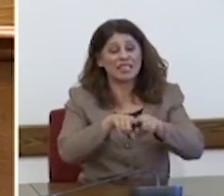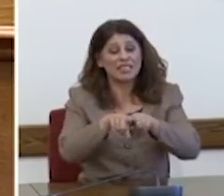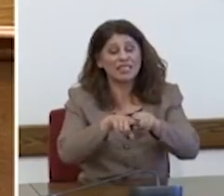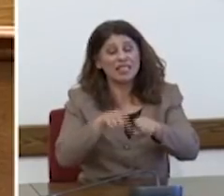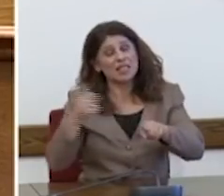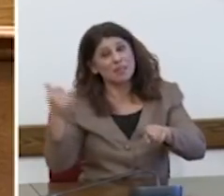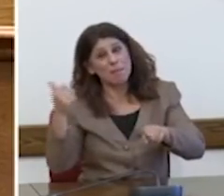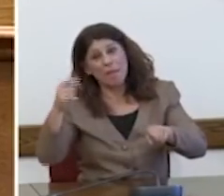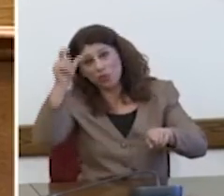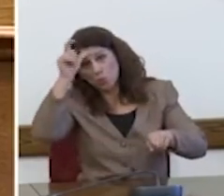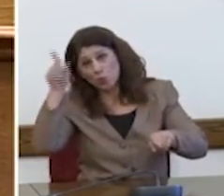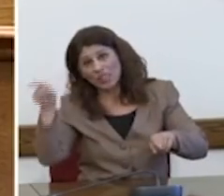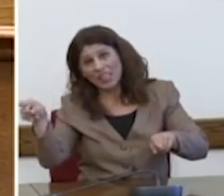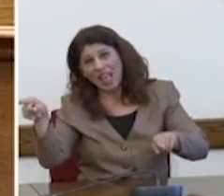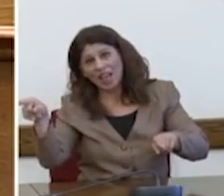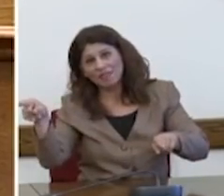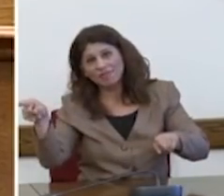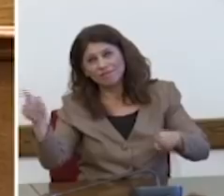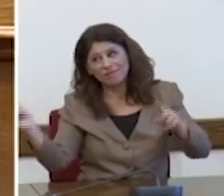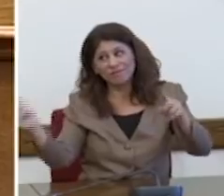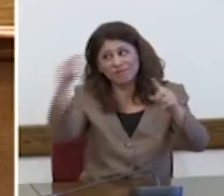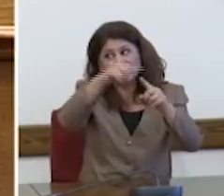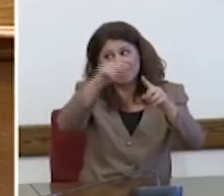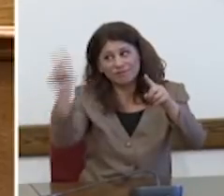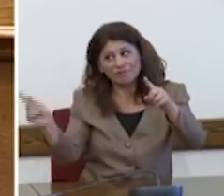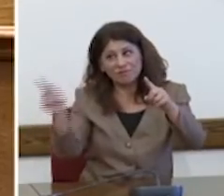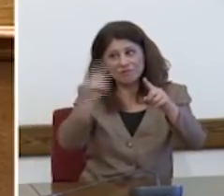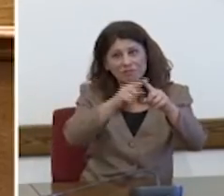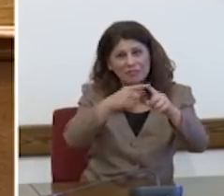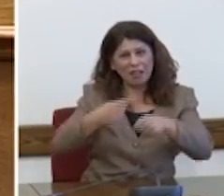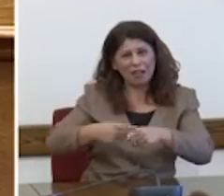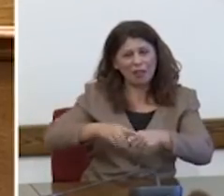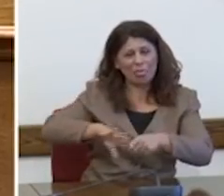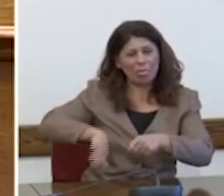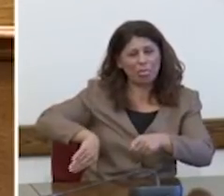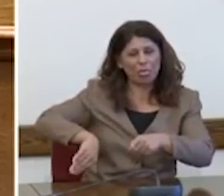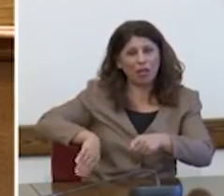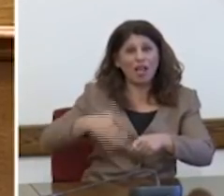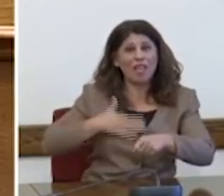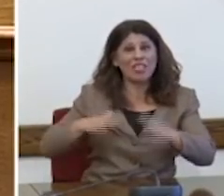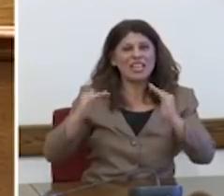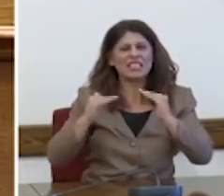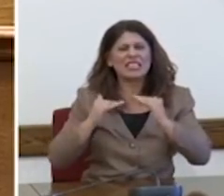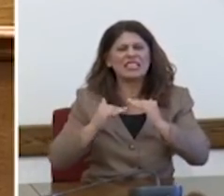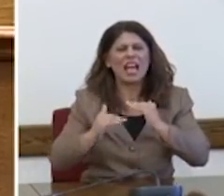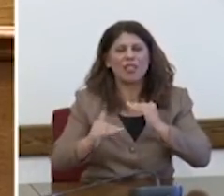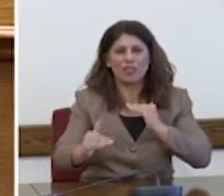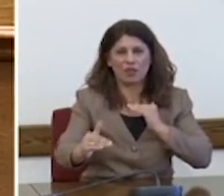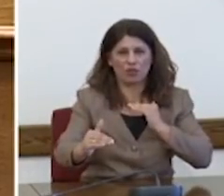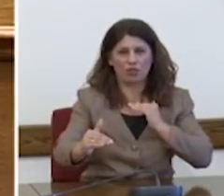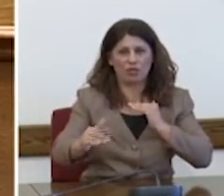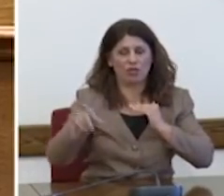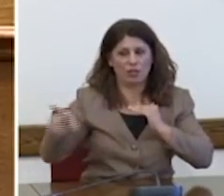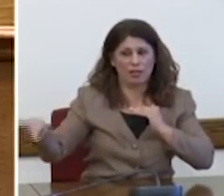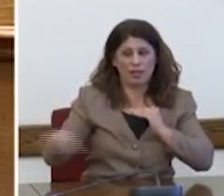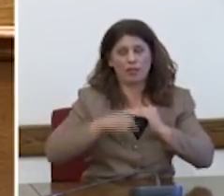Τουρκία. Είναι η επιδίωξη για σταθερότητα στην νοτιοανατολική πτέρυγα του ΝΑΤΟ με απόσπαση της Τουρκίας από